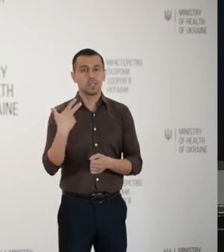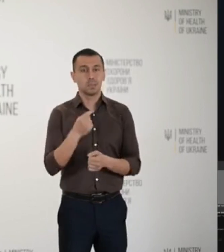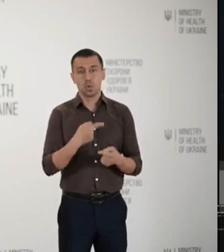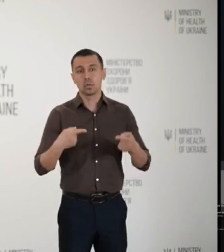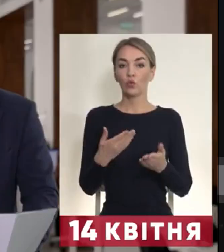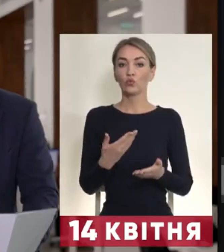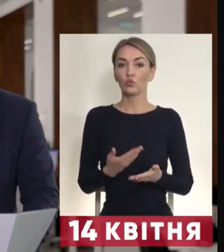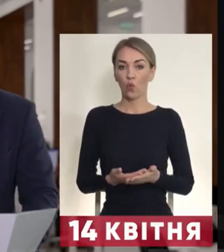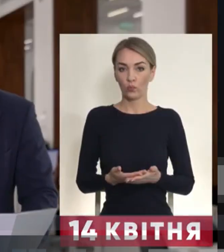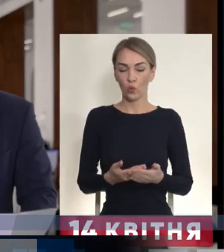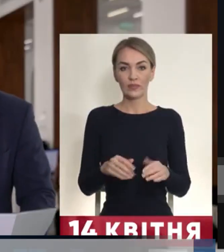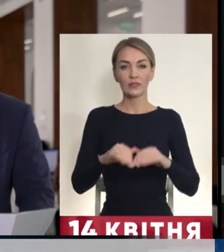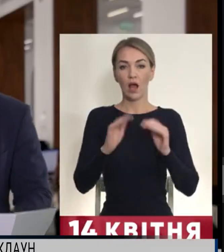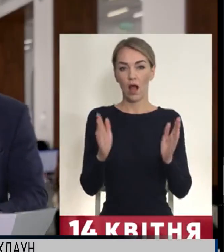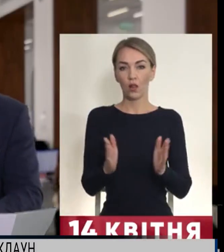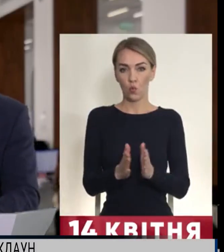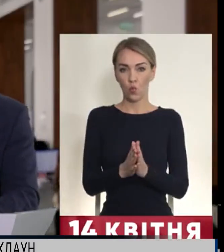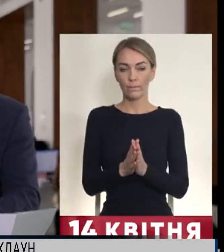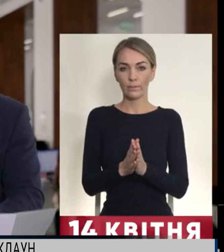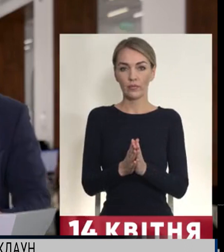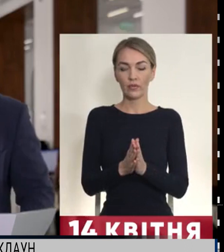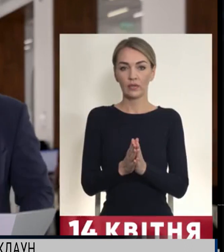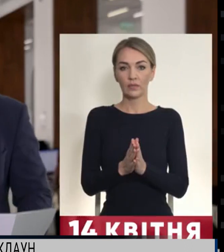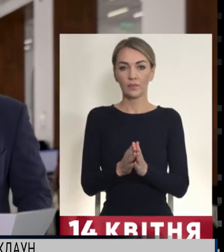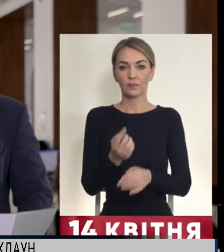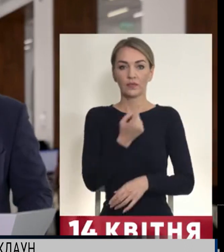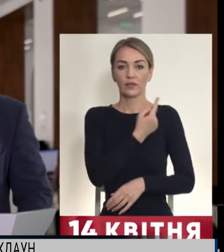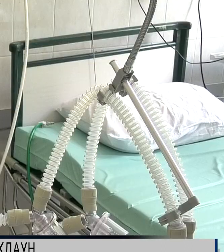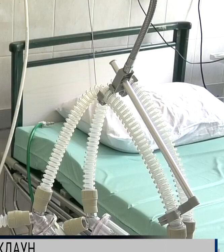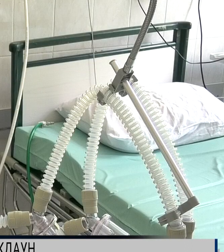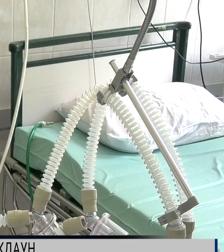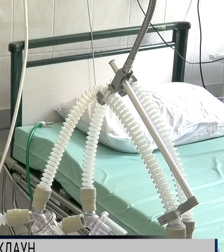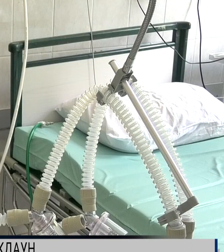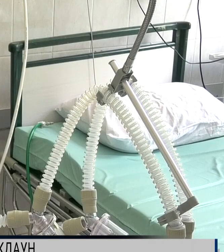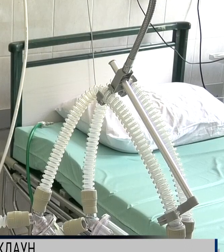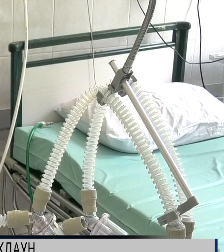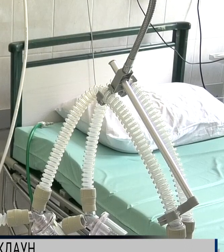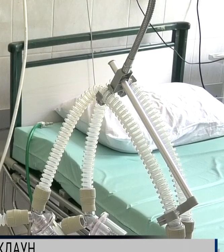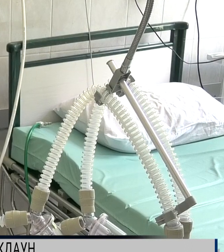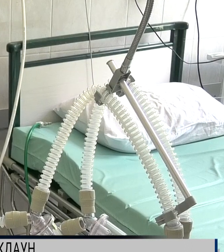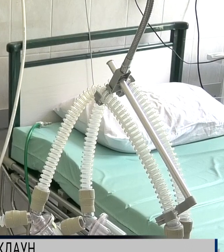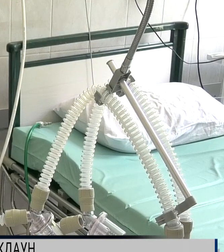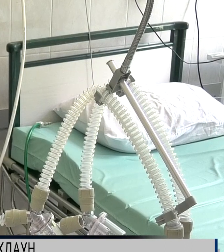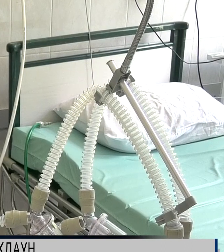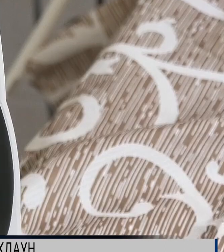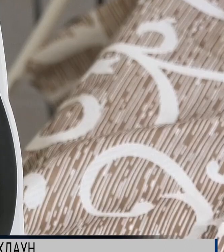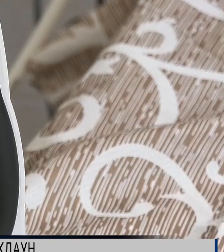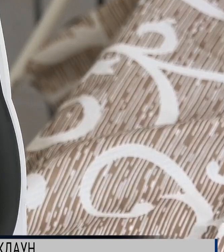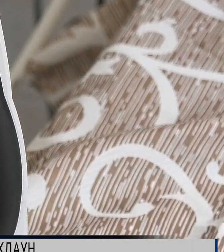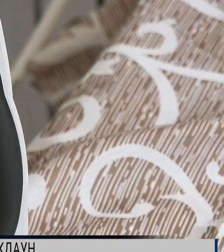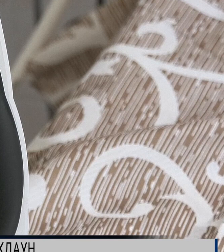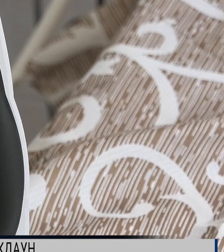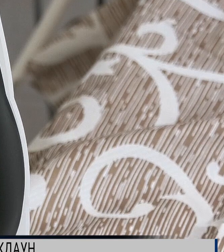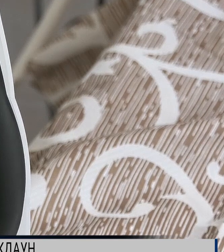конкретний час та дату. Тим часом київський голова Віталій Кличко відзначає, за весь період пандемії на госпіталізацію столиці